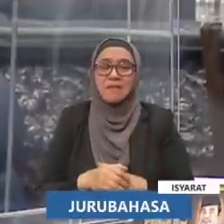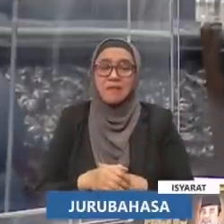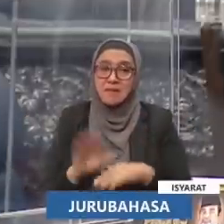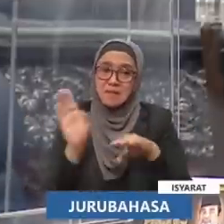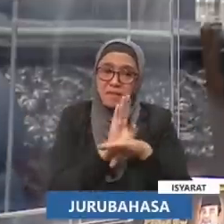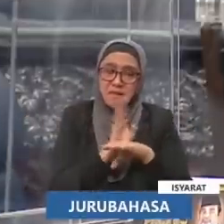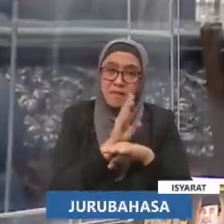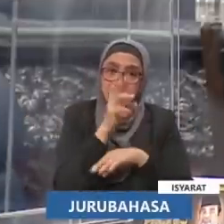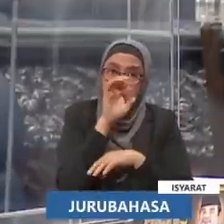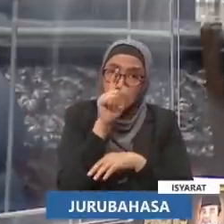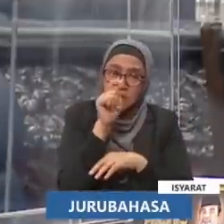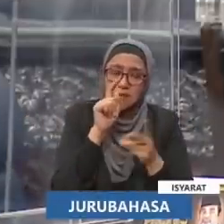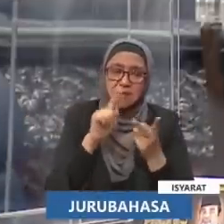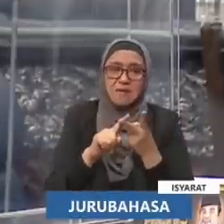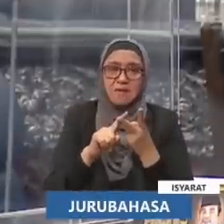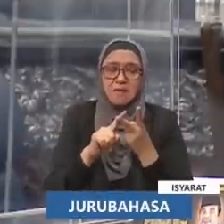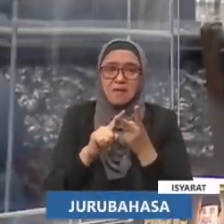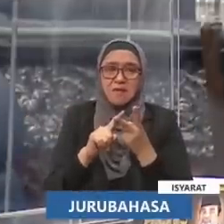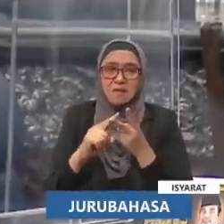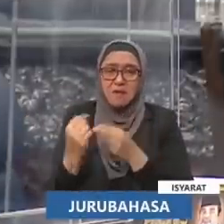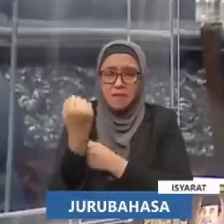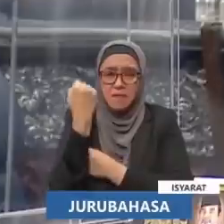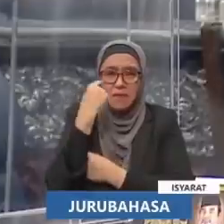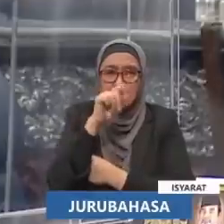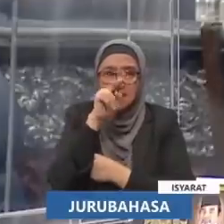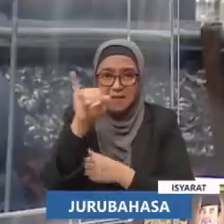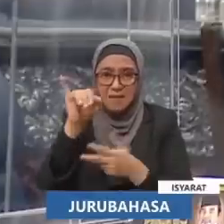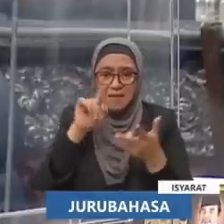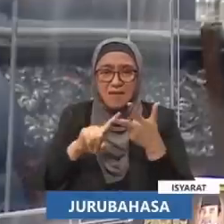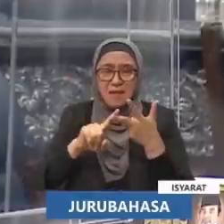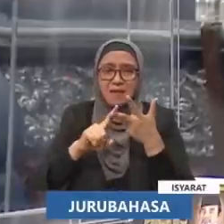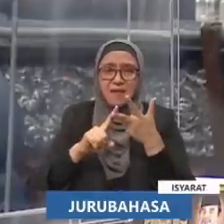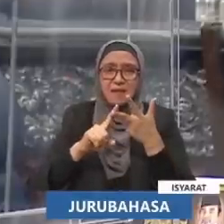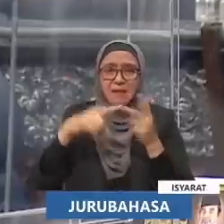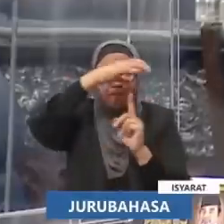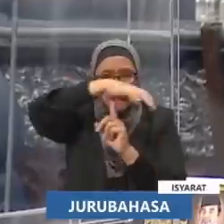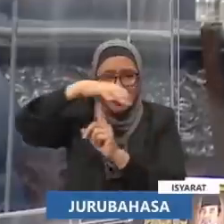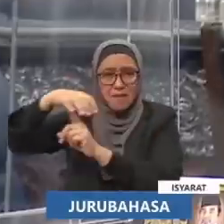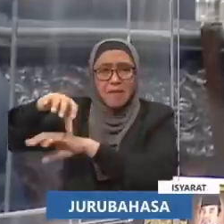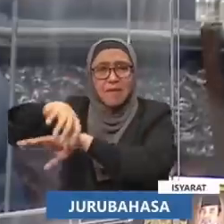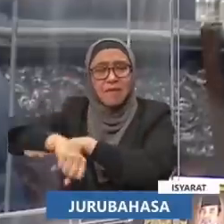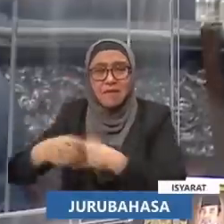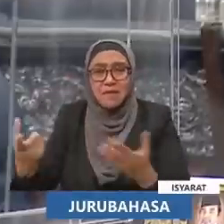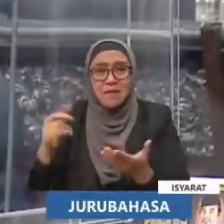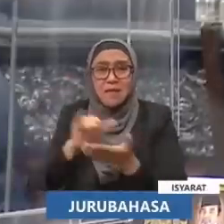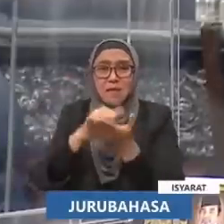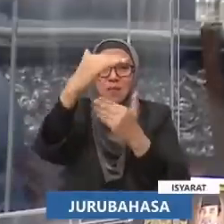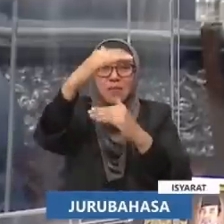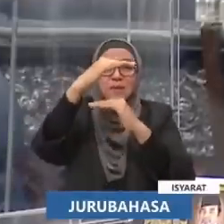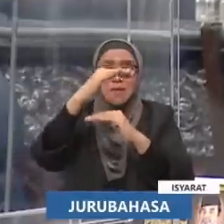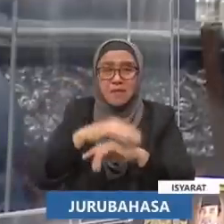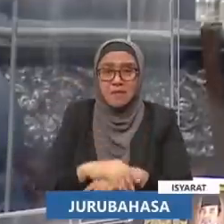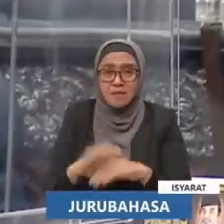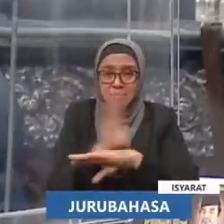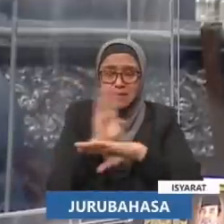perniagaan runcit, kemudian pasar tani, pasar malam, itulah tahap perniagaan di kawasan Parlimen Pasir